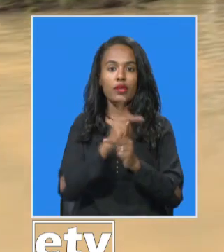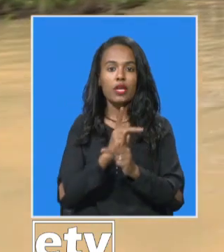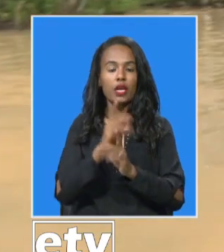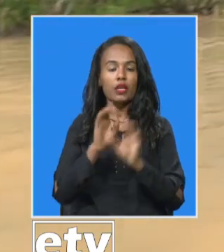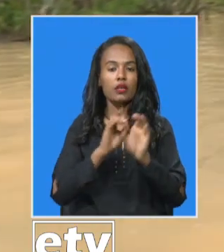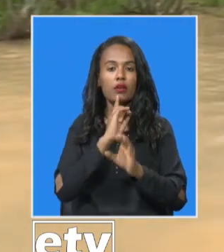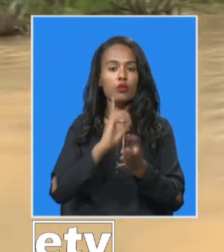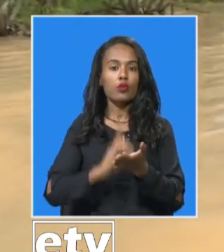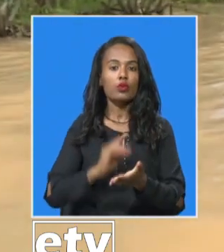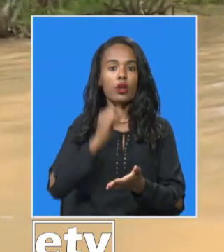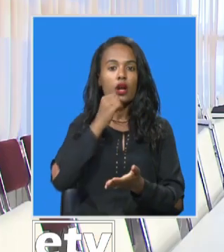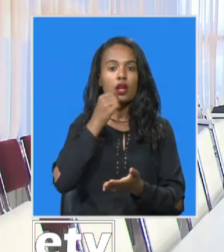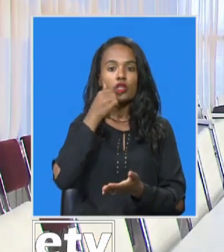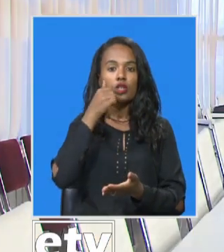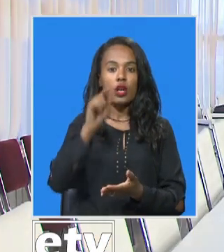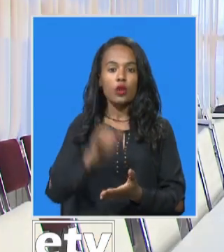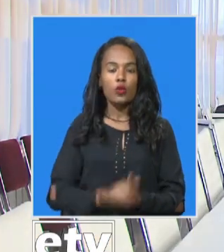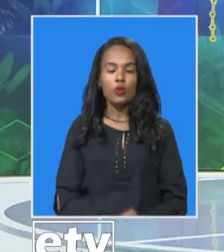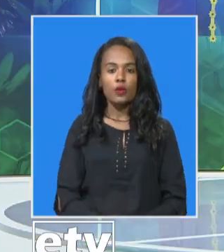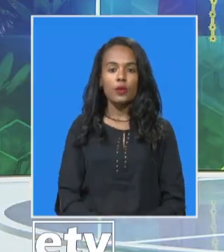እንዲደረግ ነው ዶክተር አዳነች ያሳሰቡት።